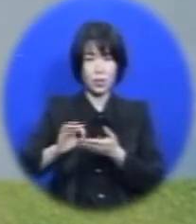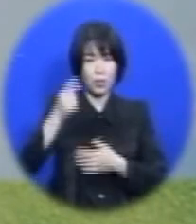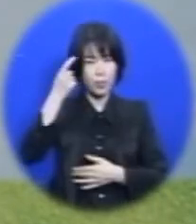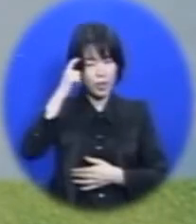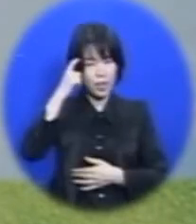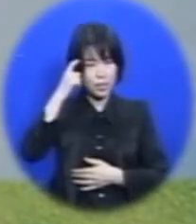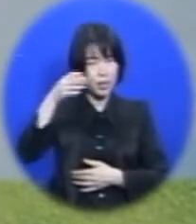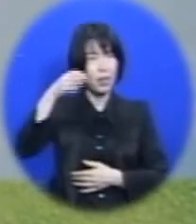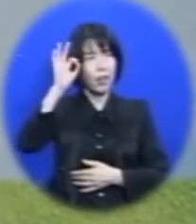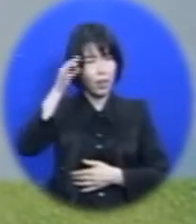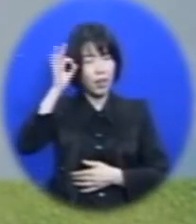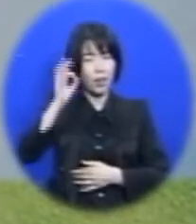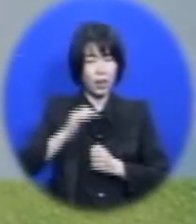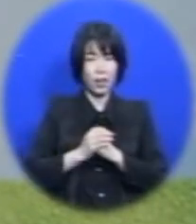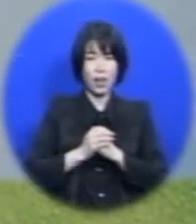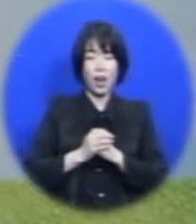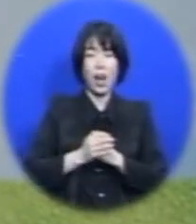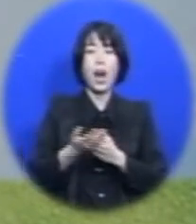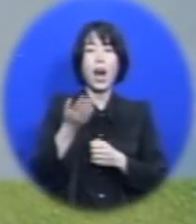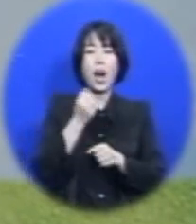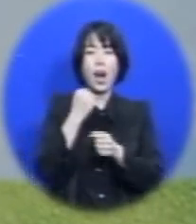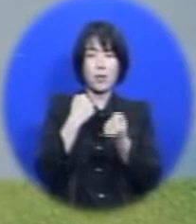생각이 나고 그렇다면서